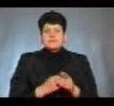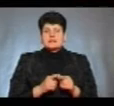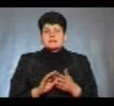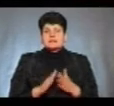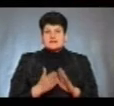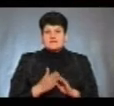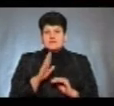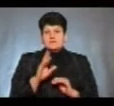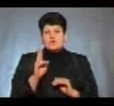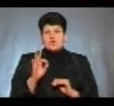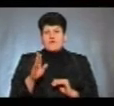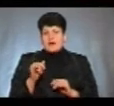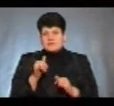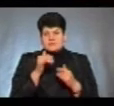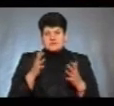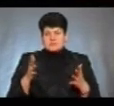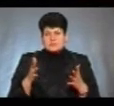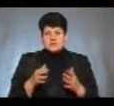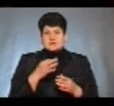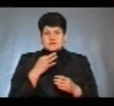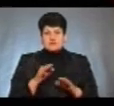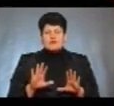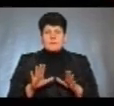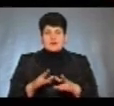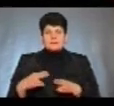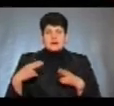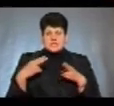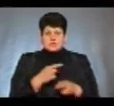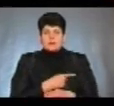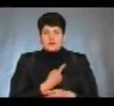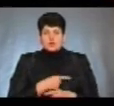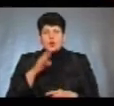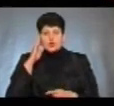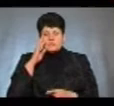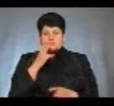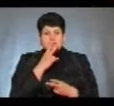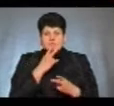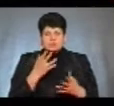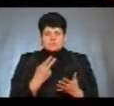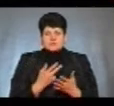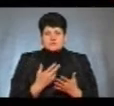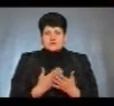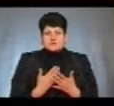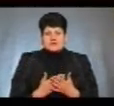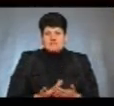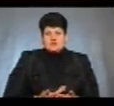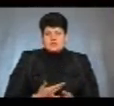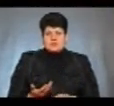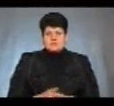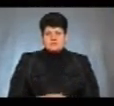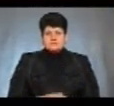Володимир Коваль не зміг. Водночас підтвердив, що на момент приїзду медиків хлопець не подавав жодних ознак життя. Коли